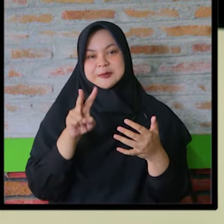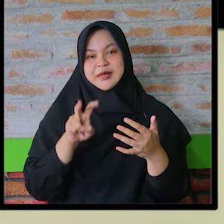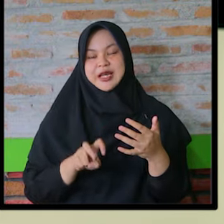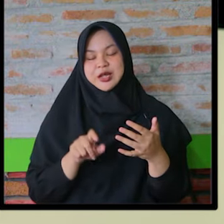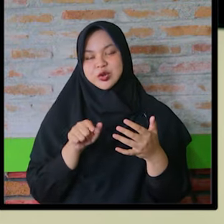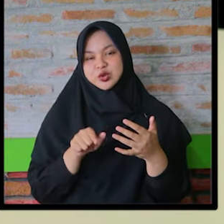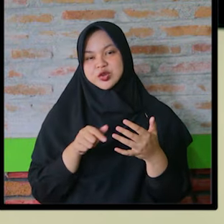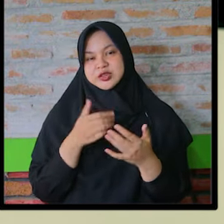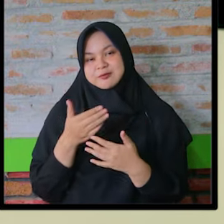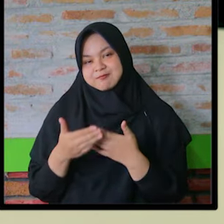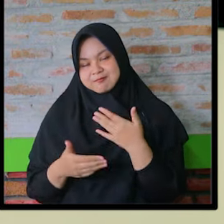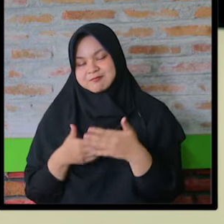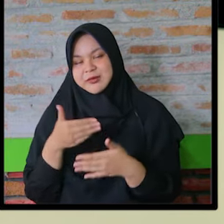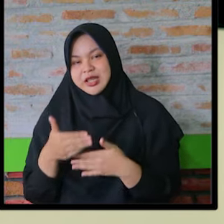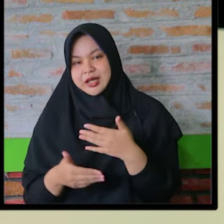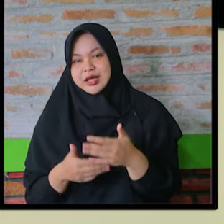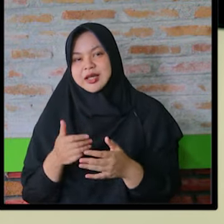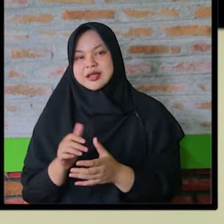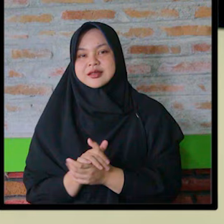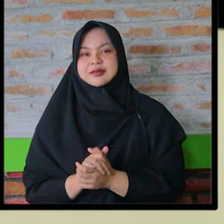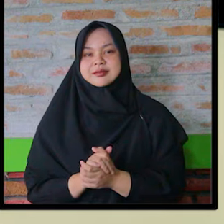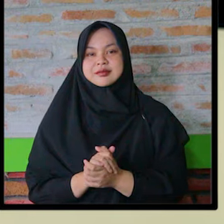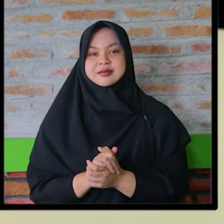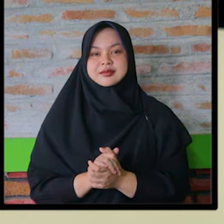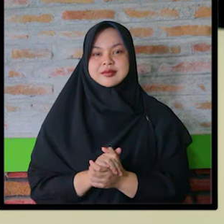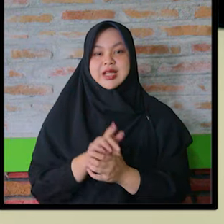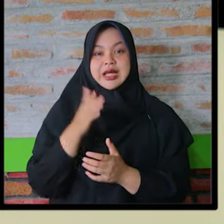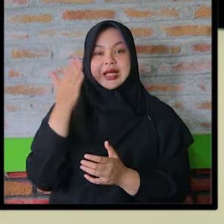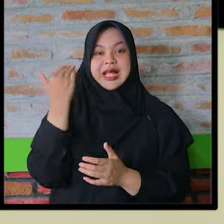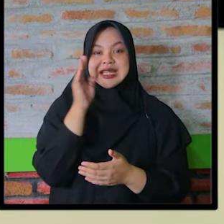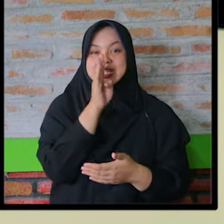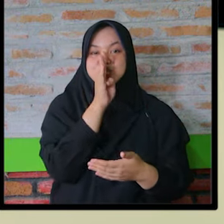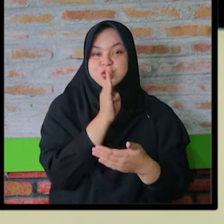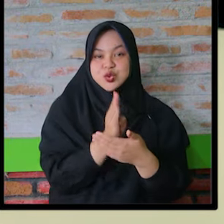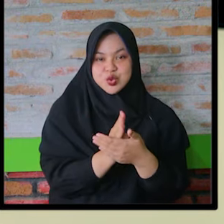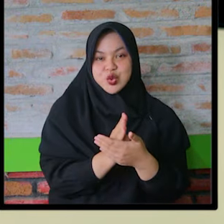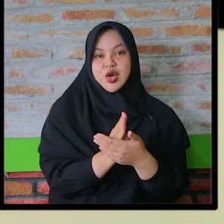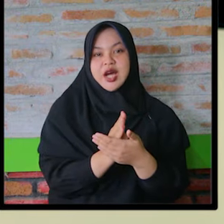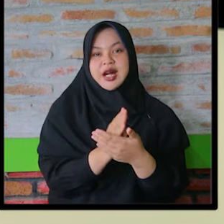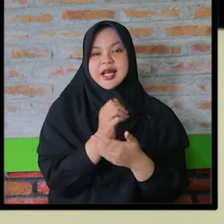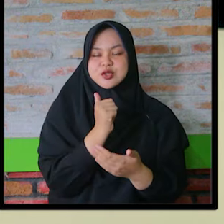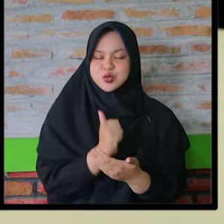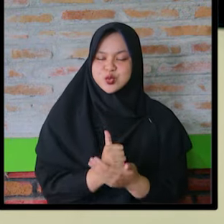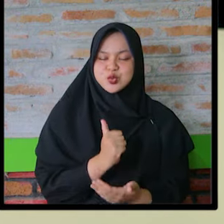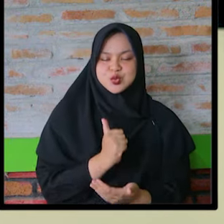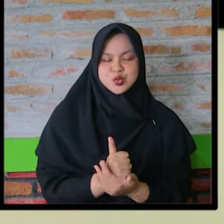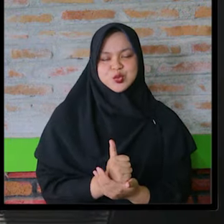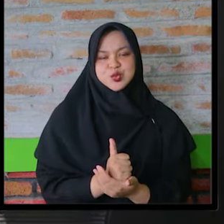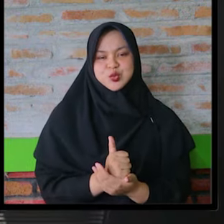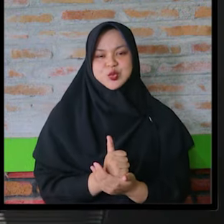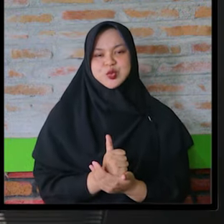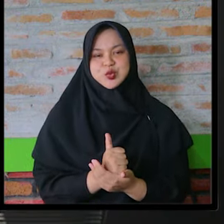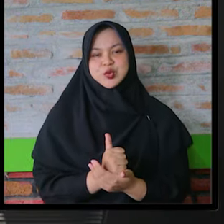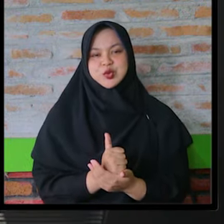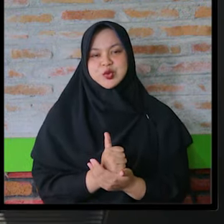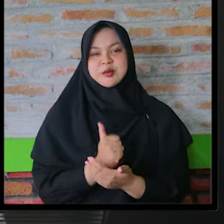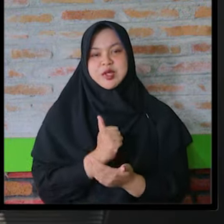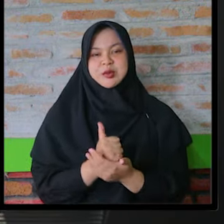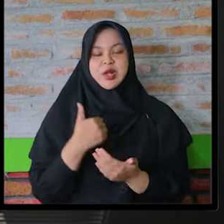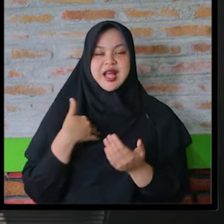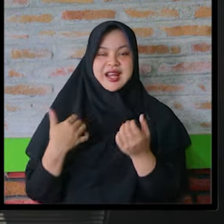maka eh jadi kejujuran sungguh-sungguh gitu kan betul-betul ada